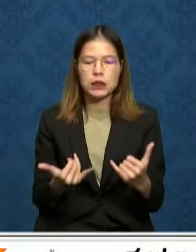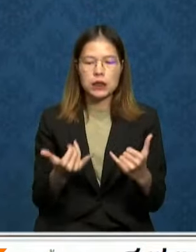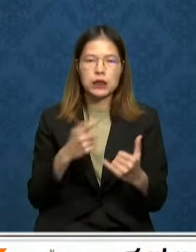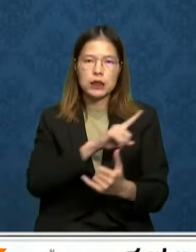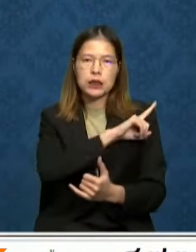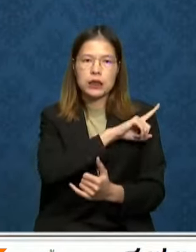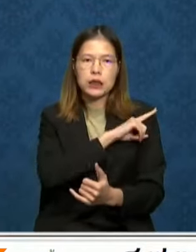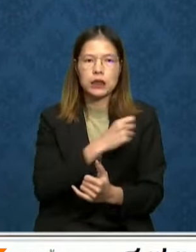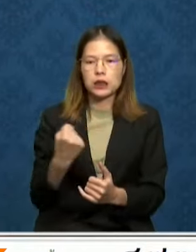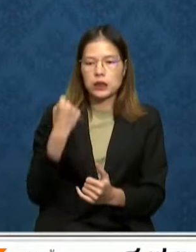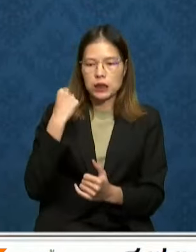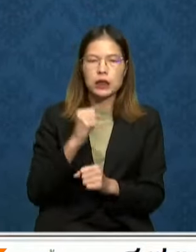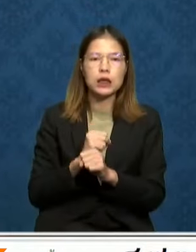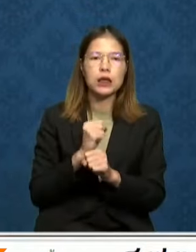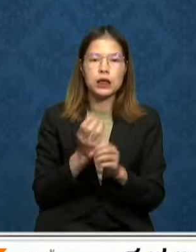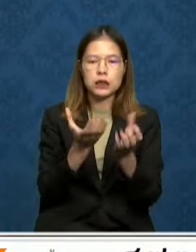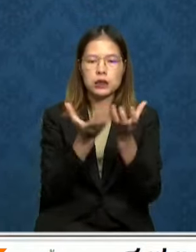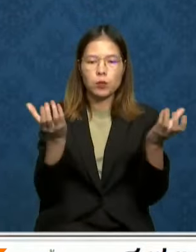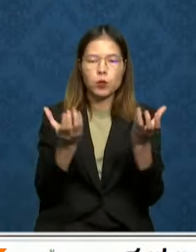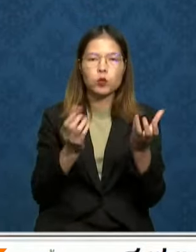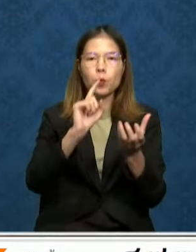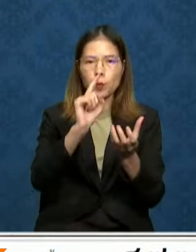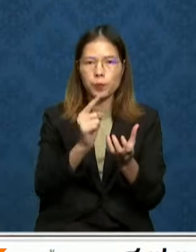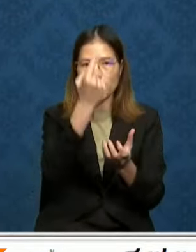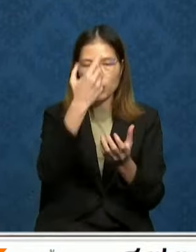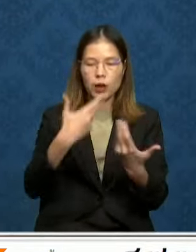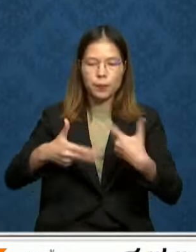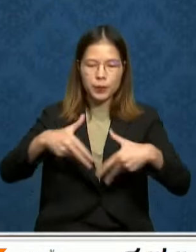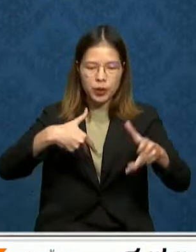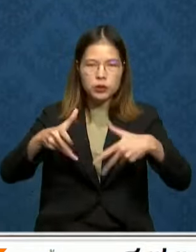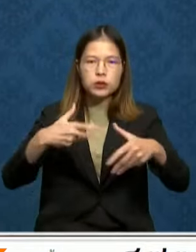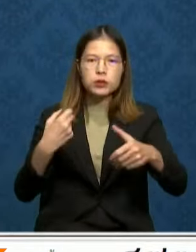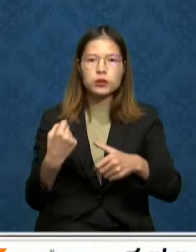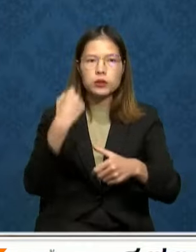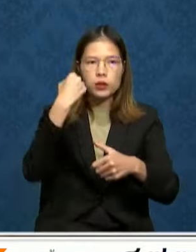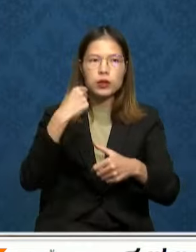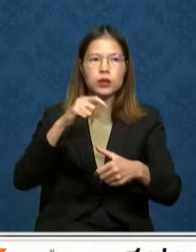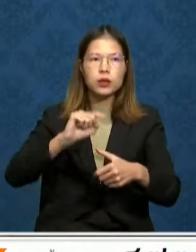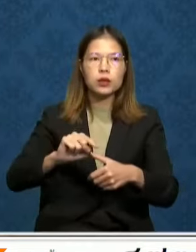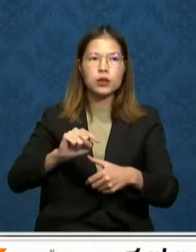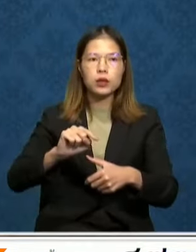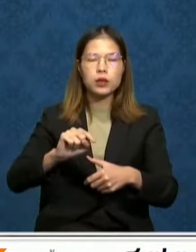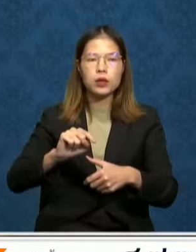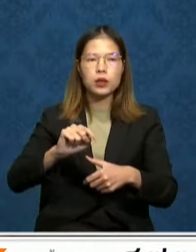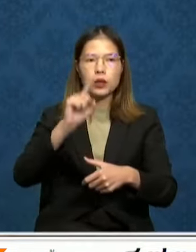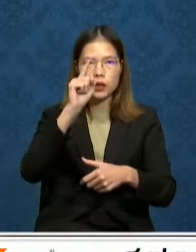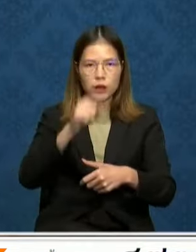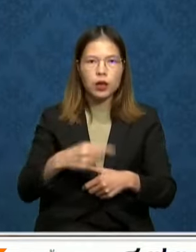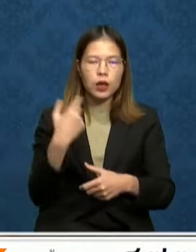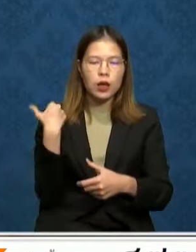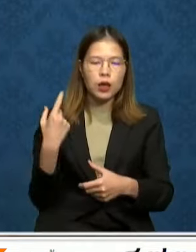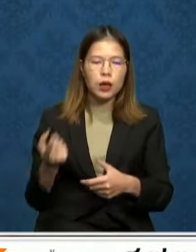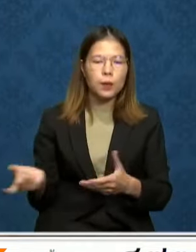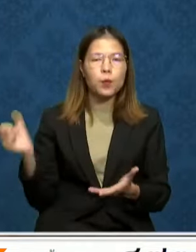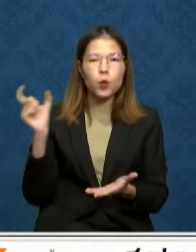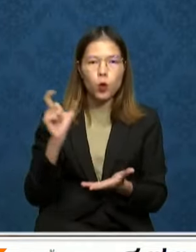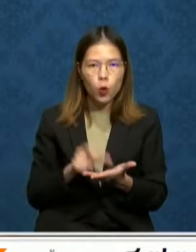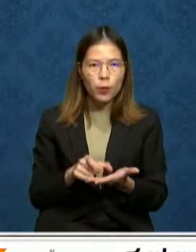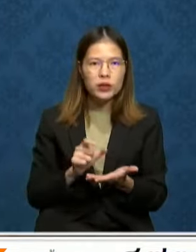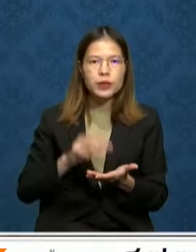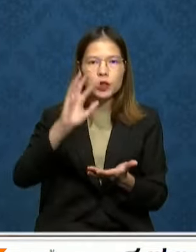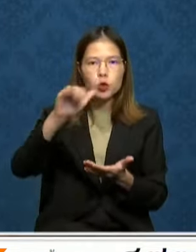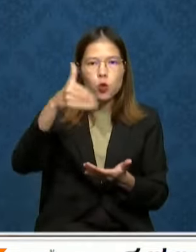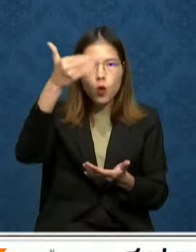และอำนาจจัดทำรัฐธรรมนูญฉบับใหม่โดยต้องให้ประชาชนผู้มีอำนาจสถาปนารัฐธรรมนูญได้ลงประชามติเสีย